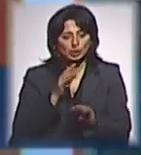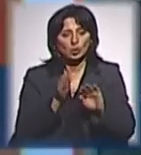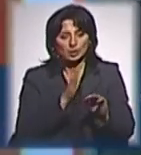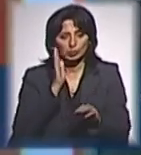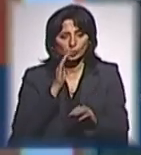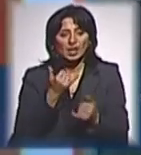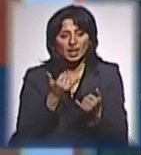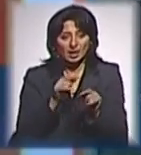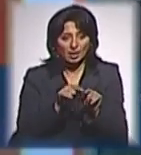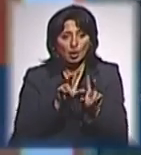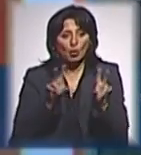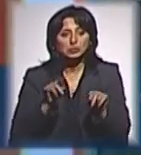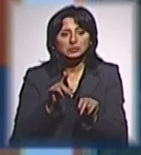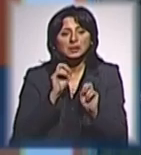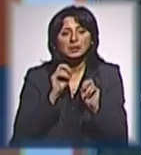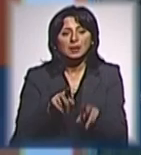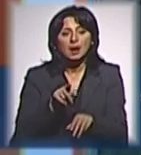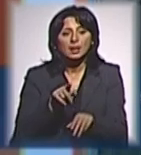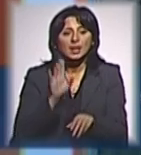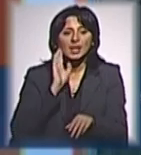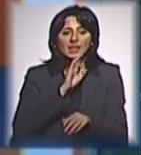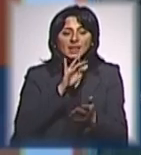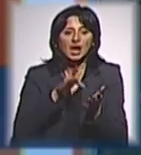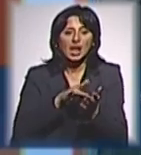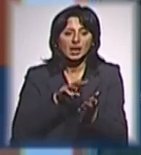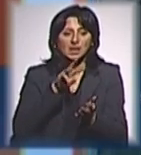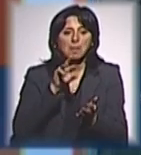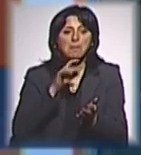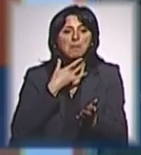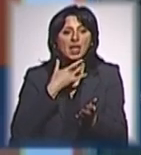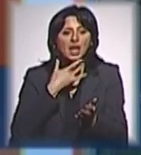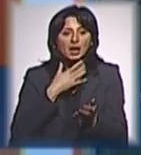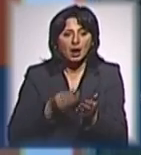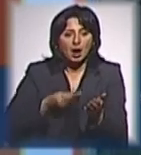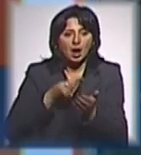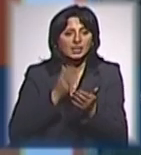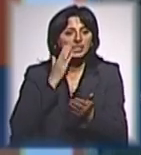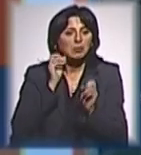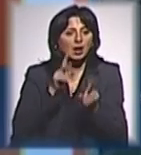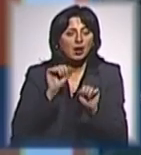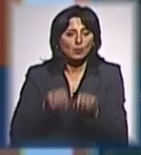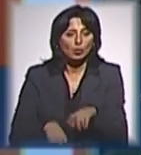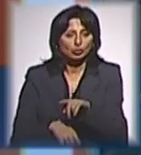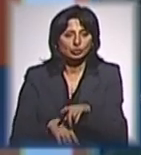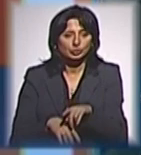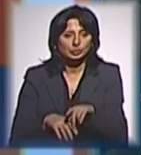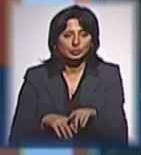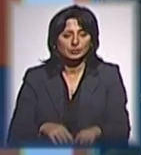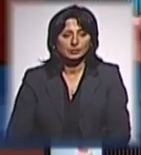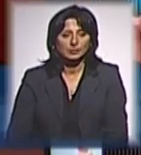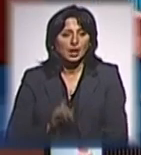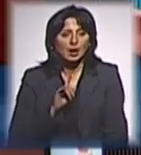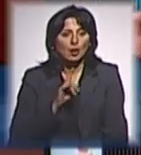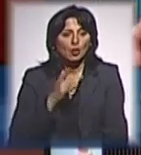უბრალოდ მაინტერესებს აი ამ დაპირებასთან დაკავშირებით დედაქალაქის მერს როგორ შეუძლია რომ აღადგინოს სამართლიანობა და რას გულისხმობთ ამ შემთხვევაში,